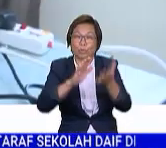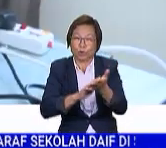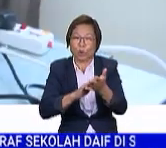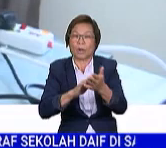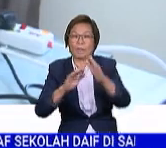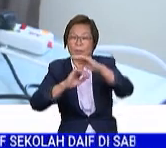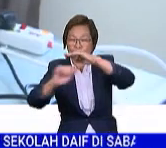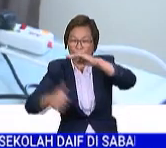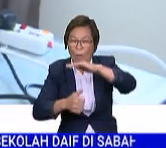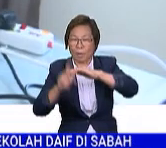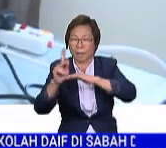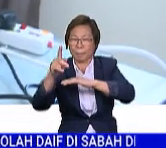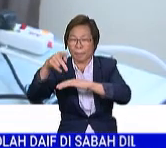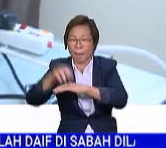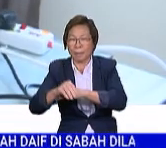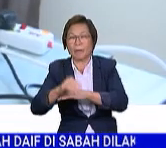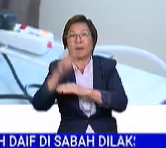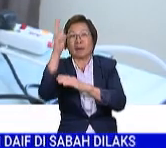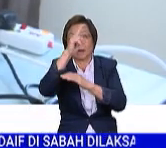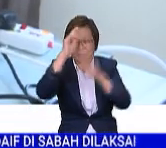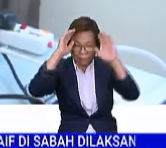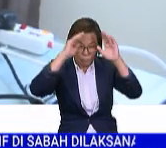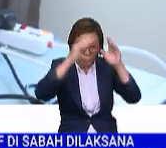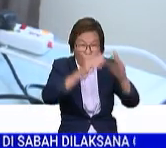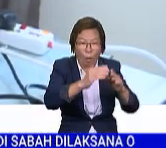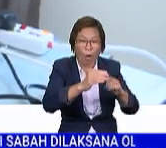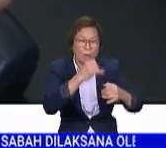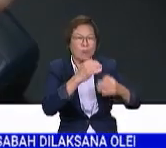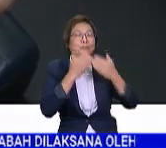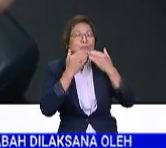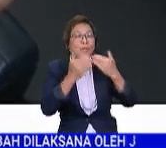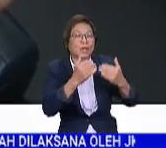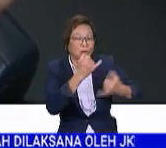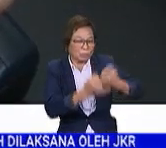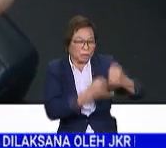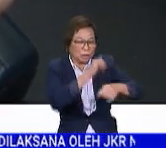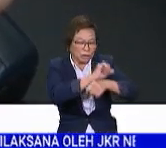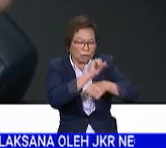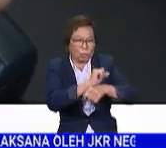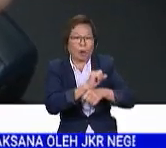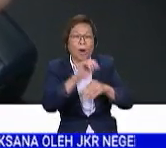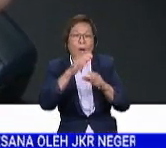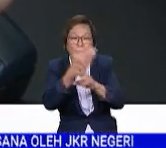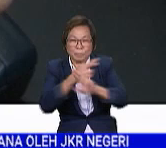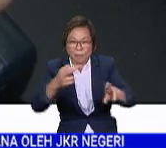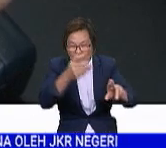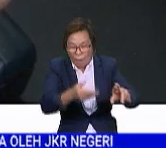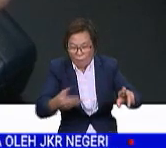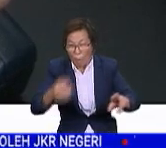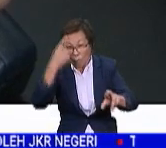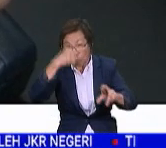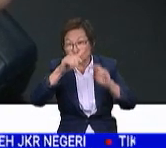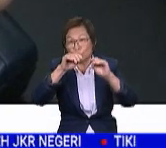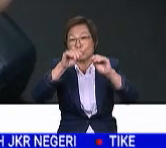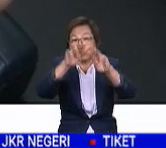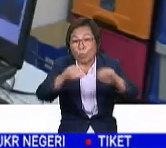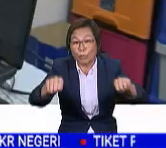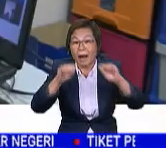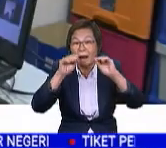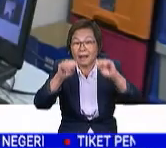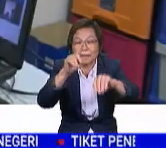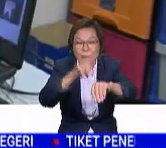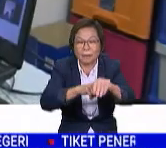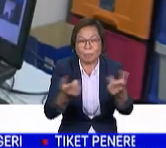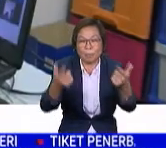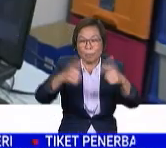keprihatinan pihak kerajaan dalam menghargai jasa guru yang menyediakan bahan mengajar tambahan kepada murid-murid semasa tempo pendam